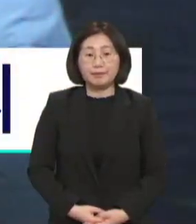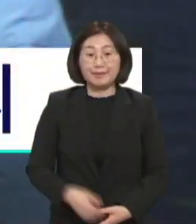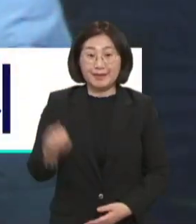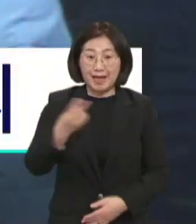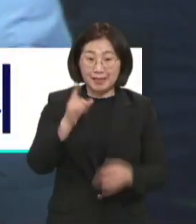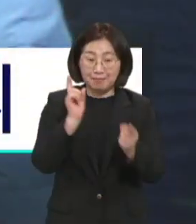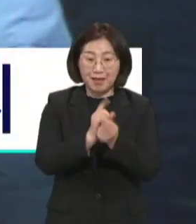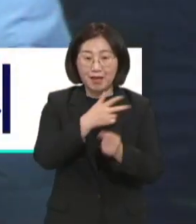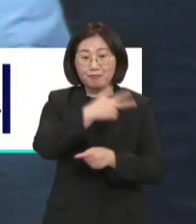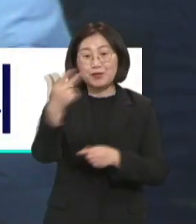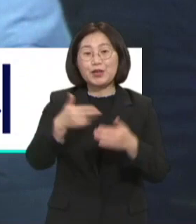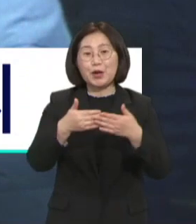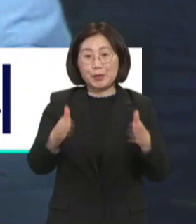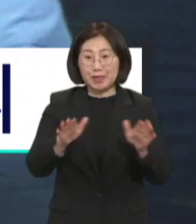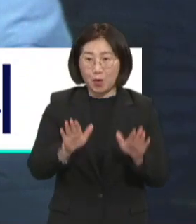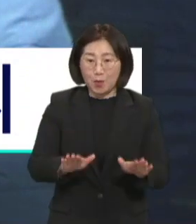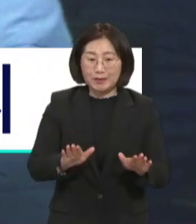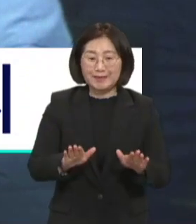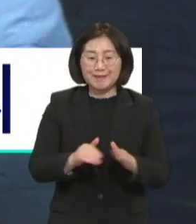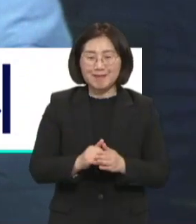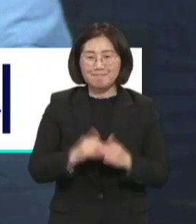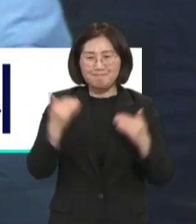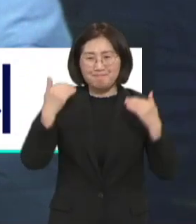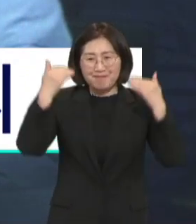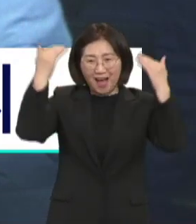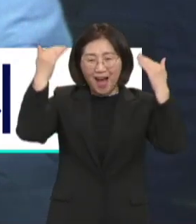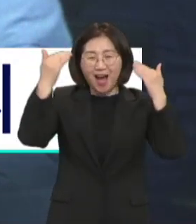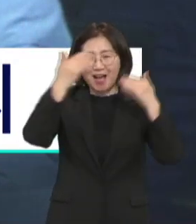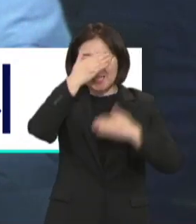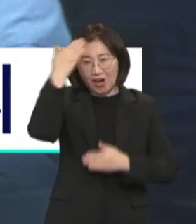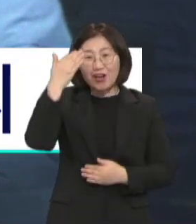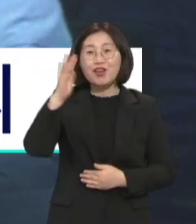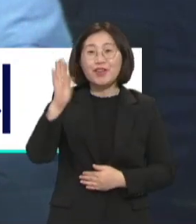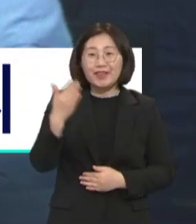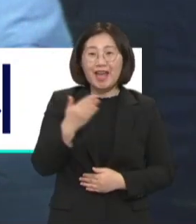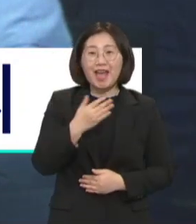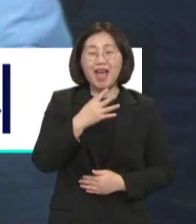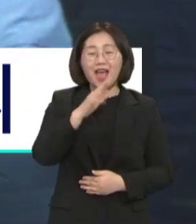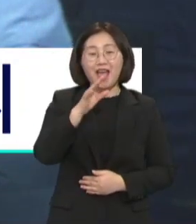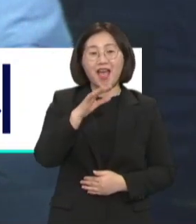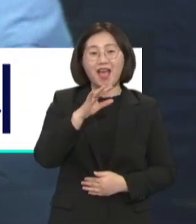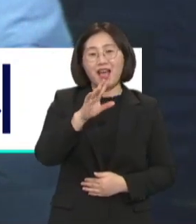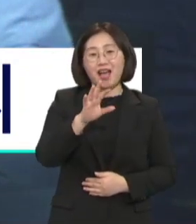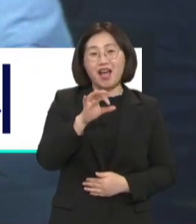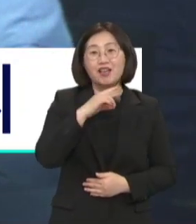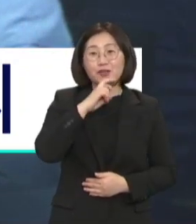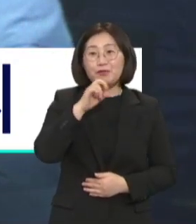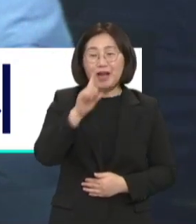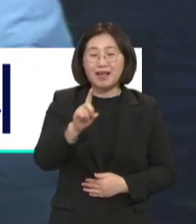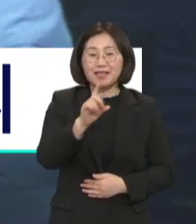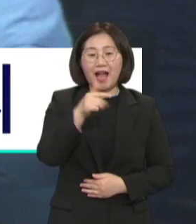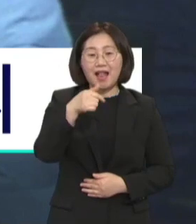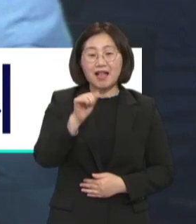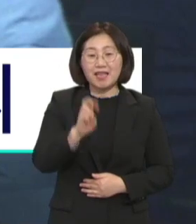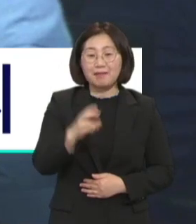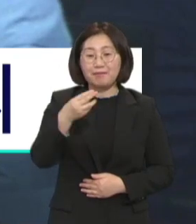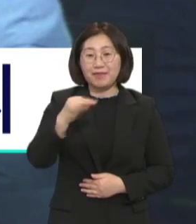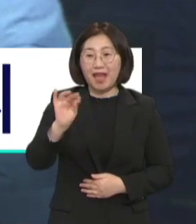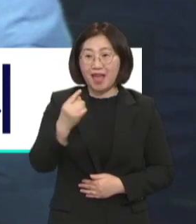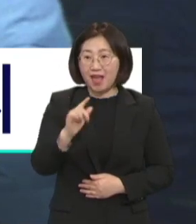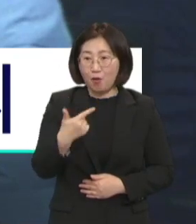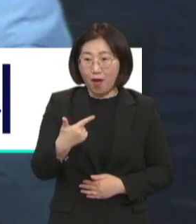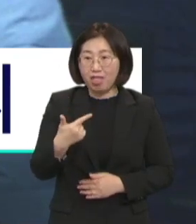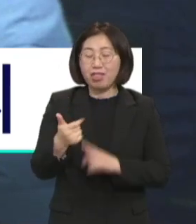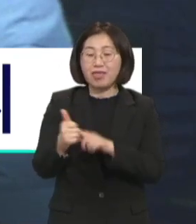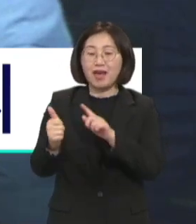다시 만나는 무지개 교실, 오늘은 어엿한 21살 청년이 된 김태환 씨를 TJB 사옥으로 초대했습니다. 14년 만에 무지개